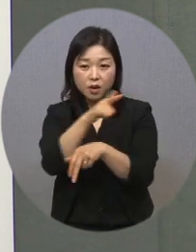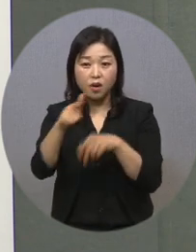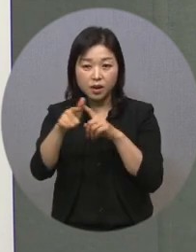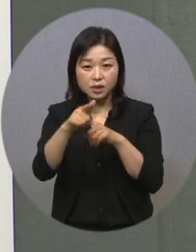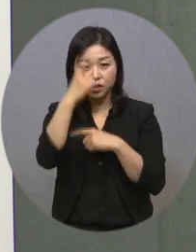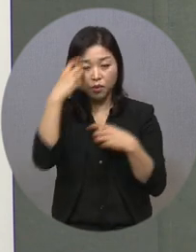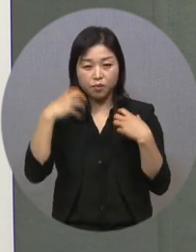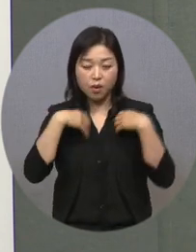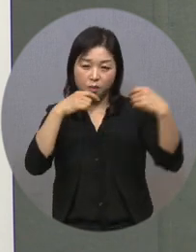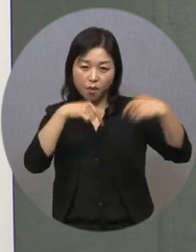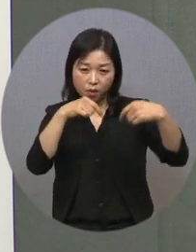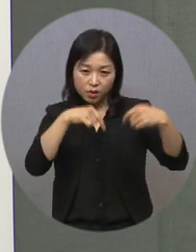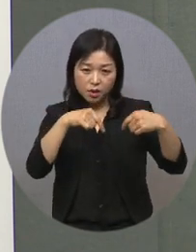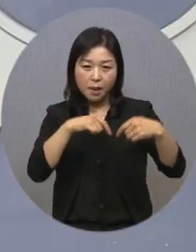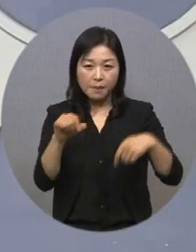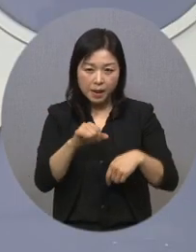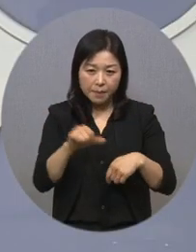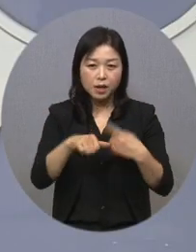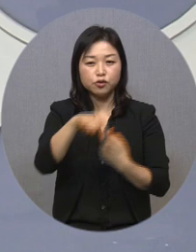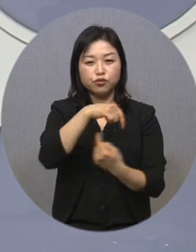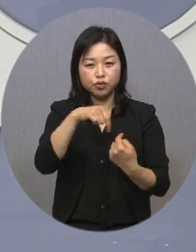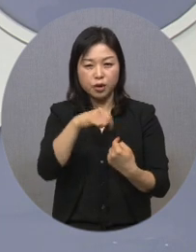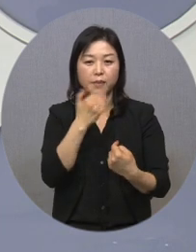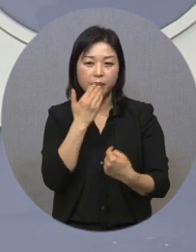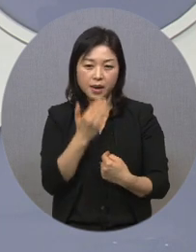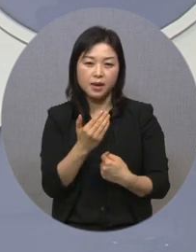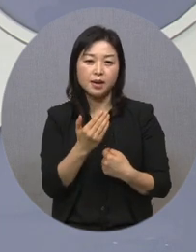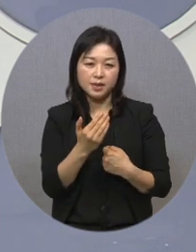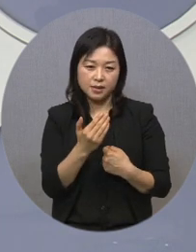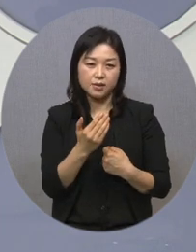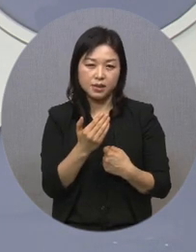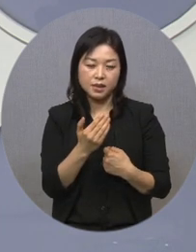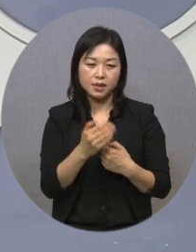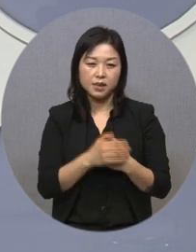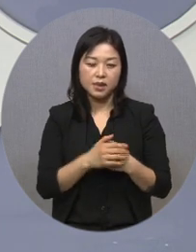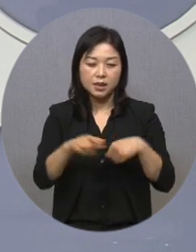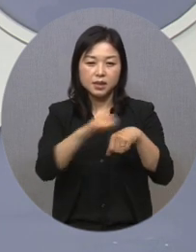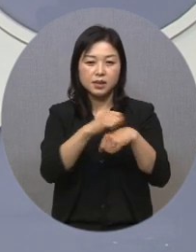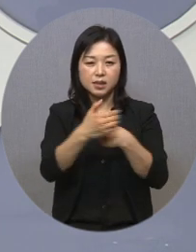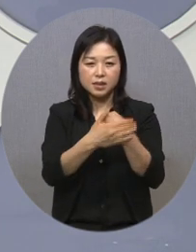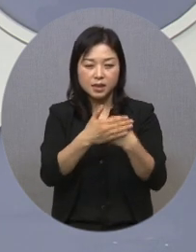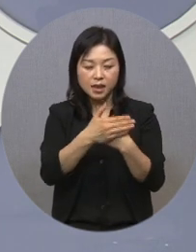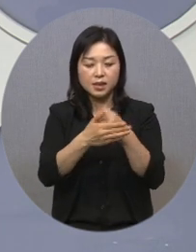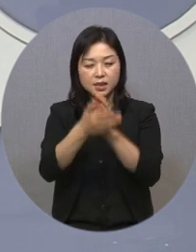협의하고 속도감 있게 추진할 수 있는 이러한 내용들이 바로